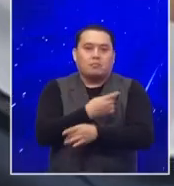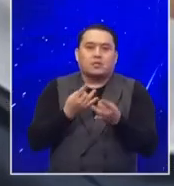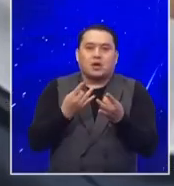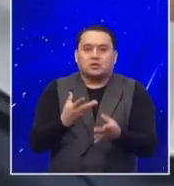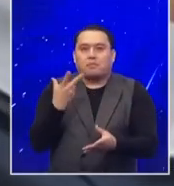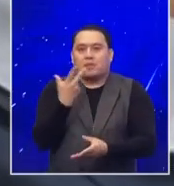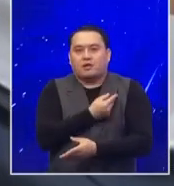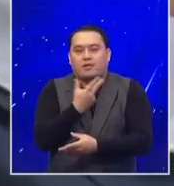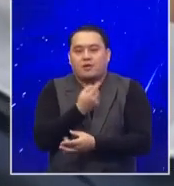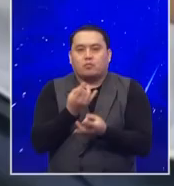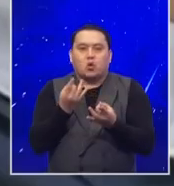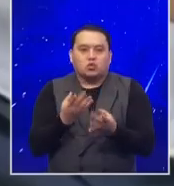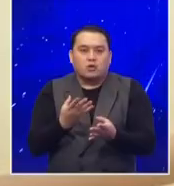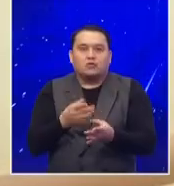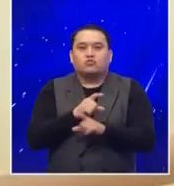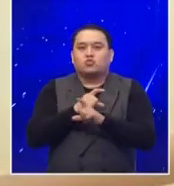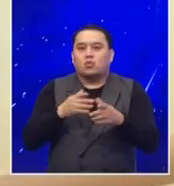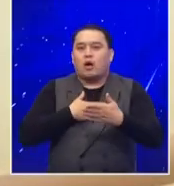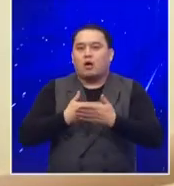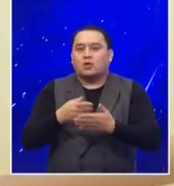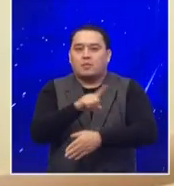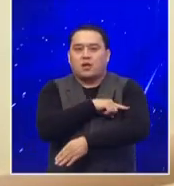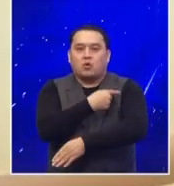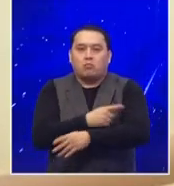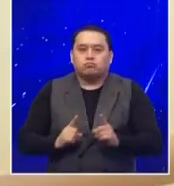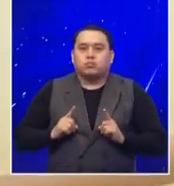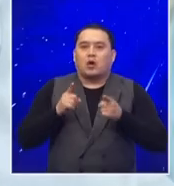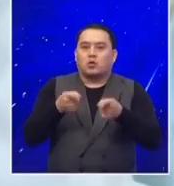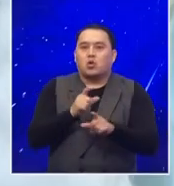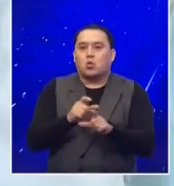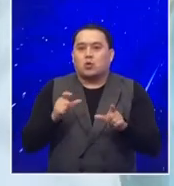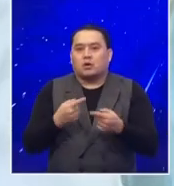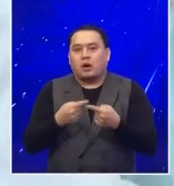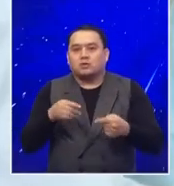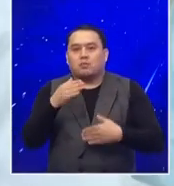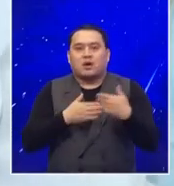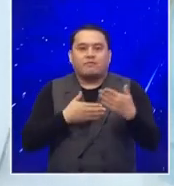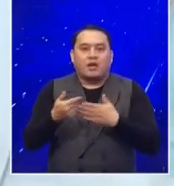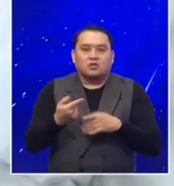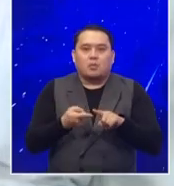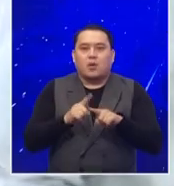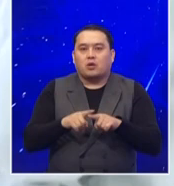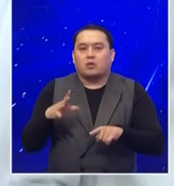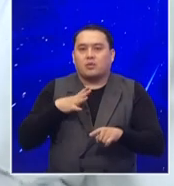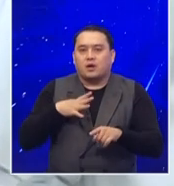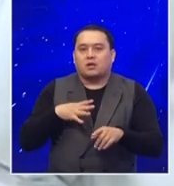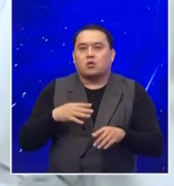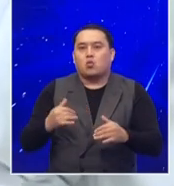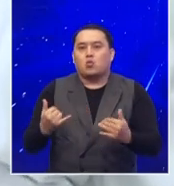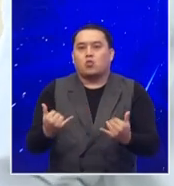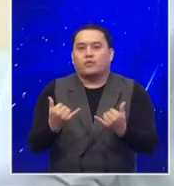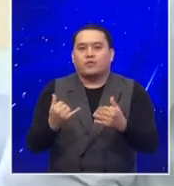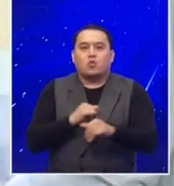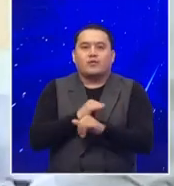простейшими медицинскими навыками. В школу волонтеров-медиков поступили и люди разных профессий, поэтому потоки